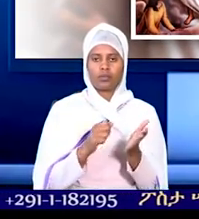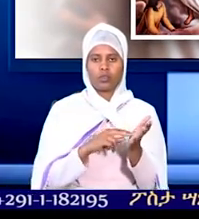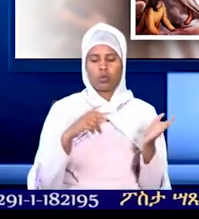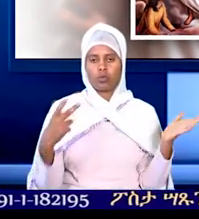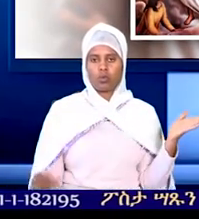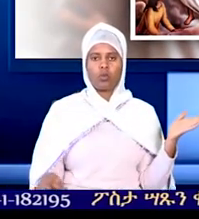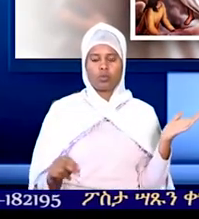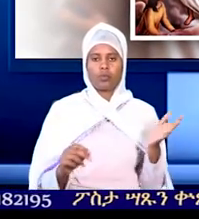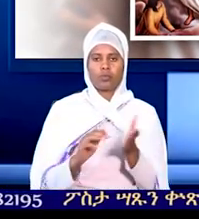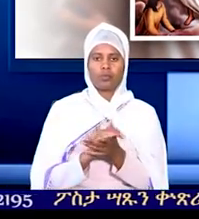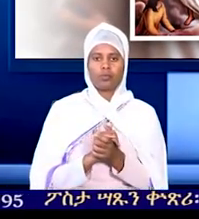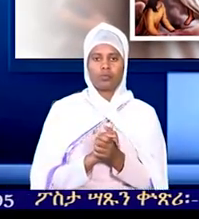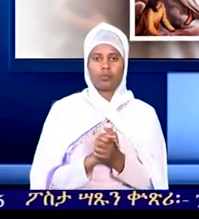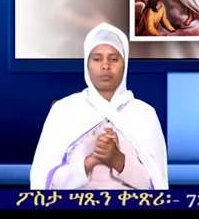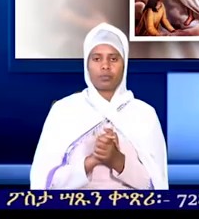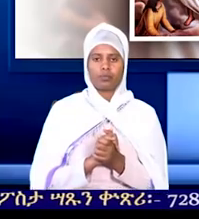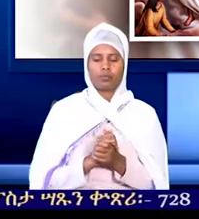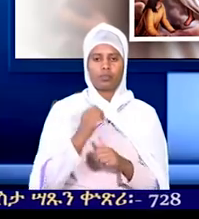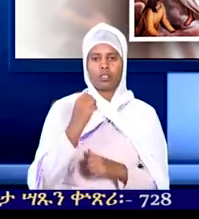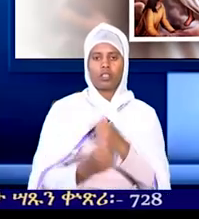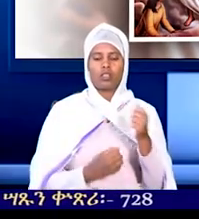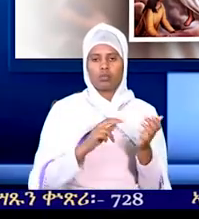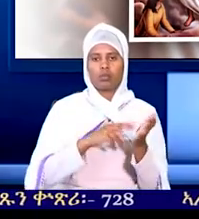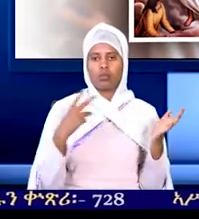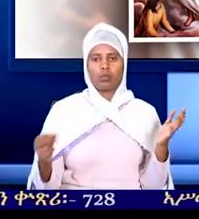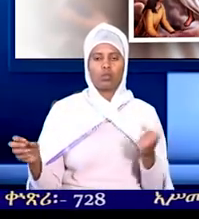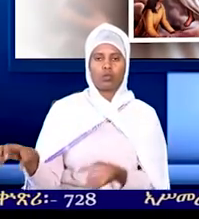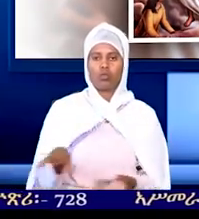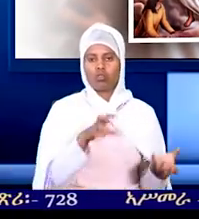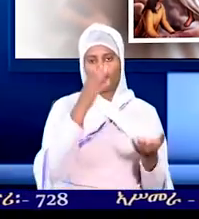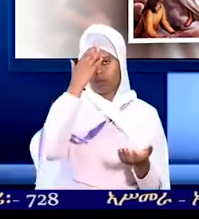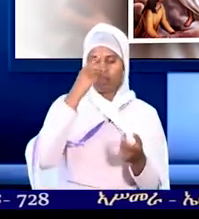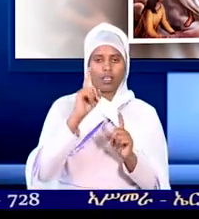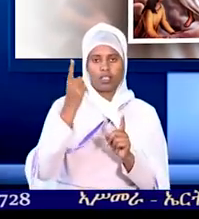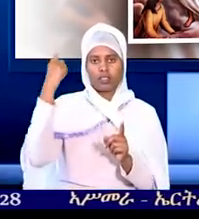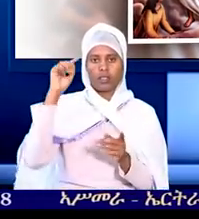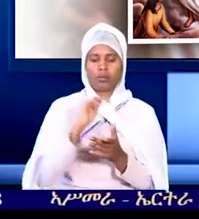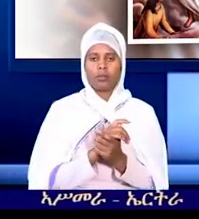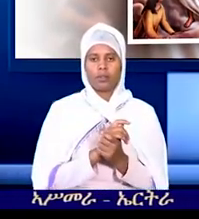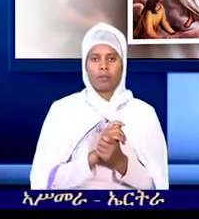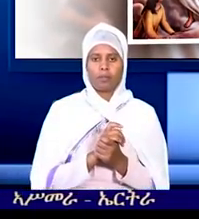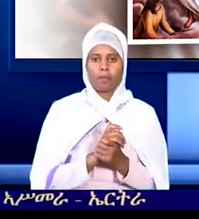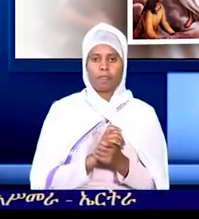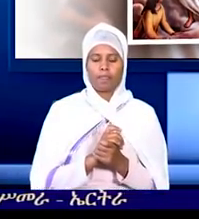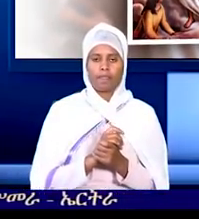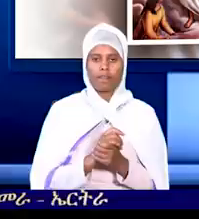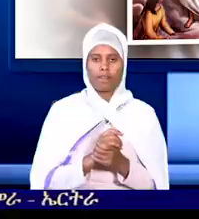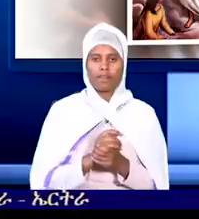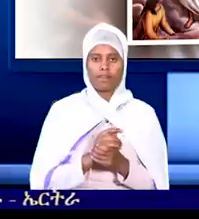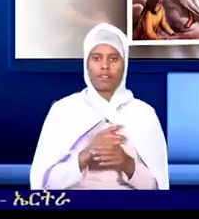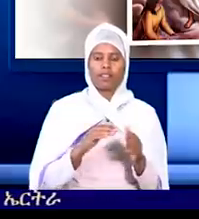ክስዕ ጠቃ ቅሬታ ተቃዳዲሙ ክድርብዮም ክጉሕፎን